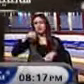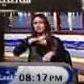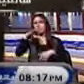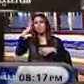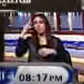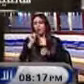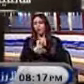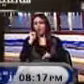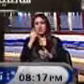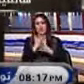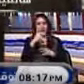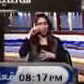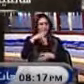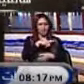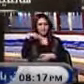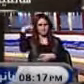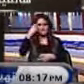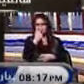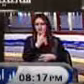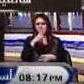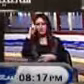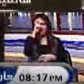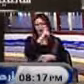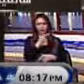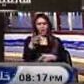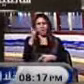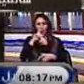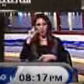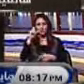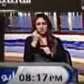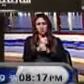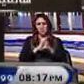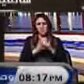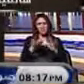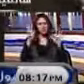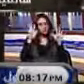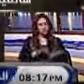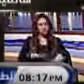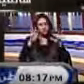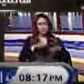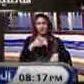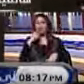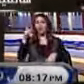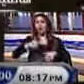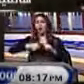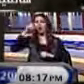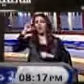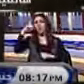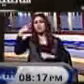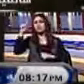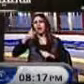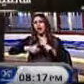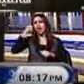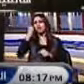نظرهم ان هم في الوقت الراهن هم عرفوا يعني مش عايز اقول عرفوا قيمته، لكن مش عايز اقول انا ضد او انا مع، لان انا